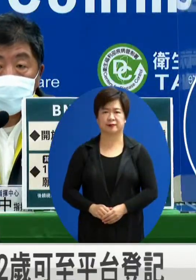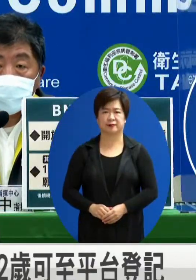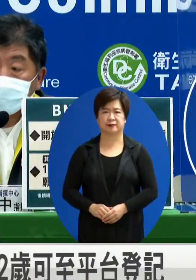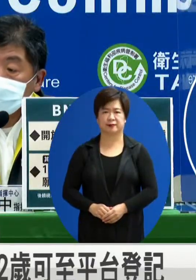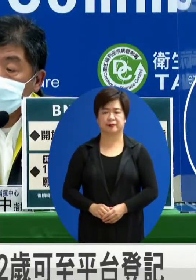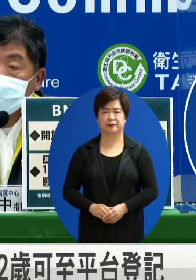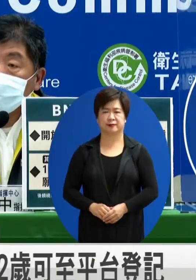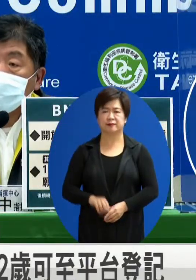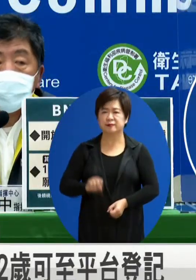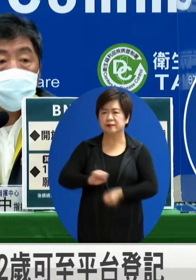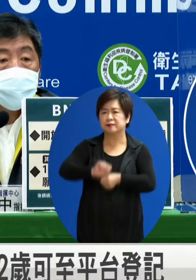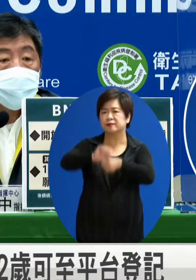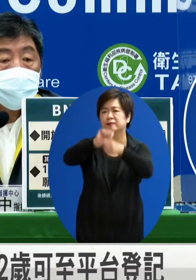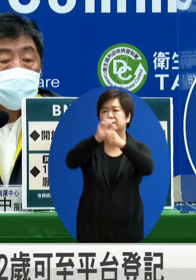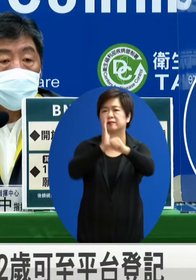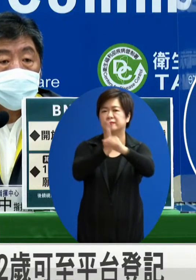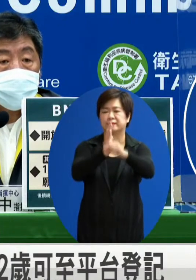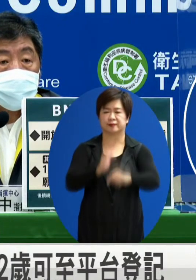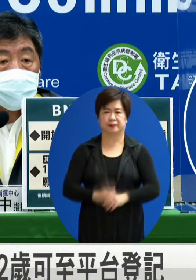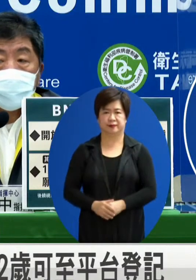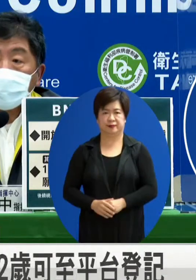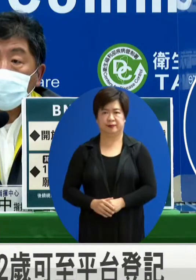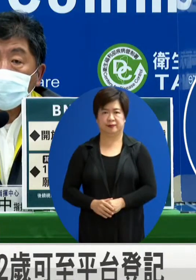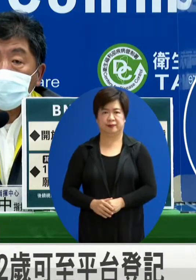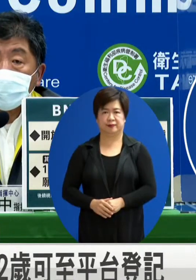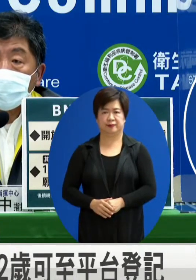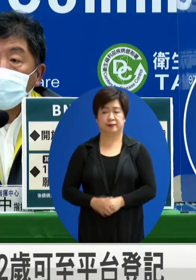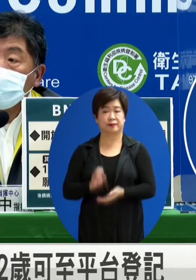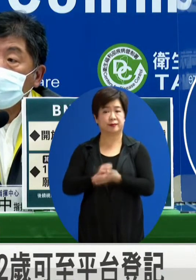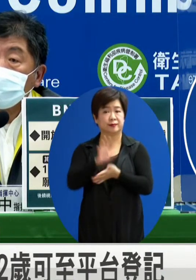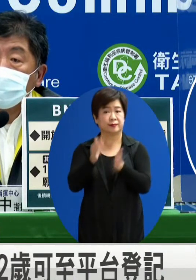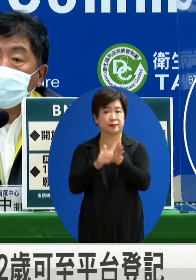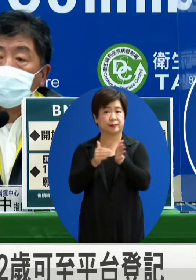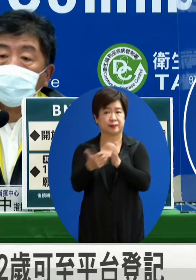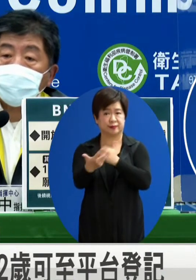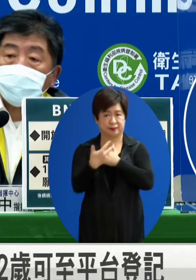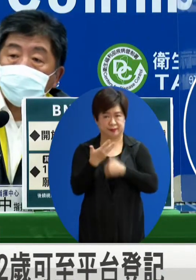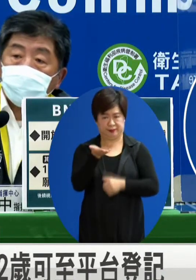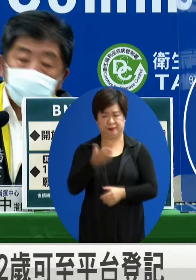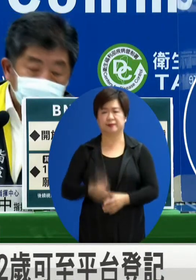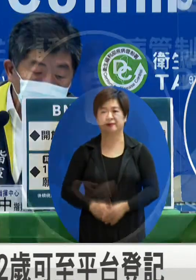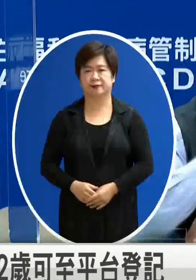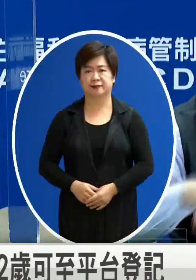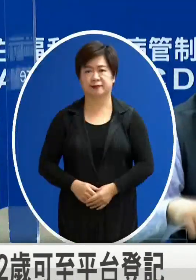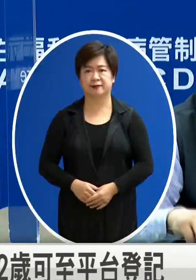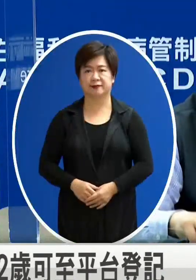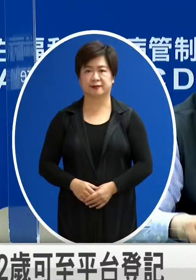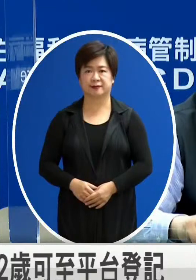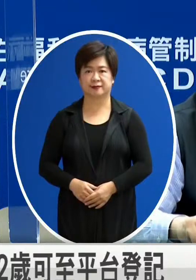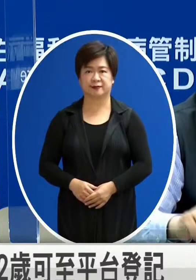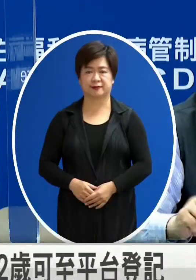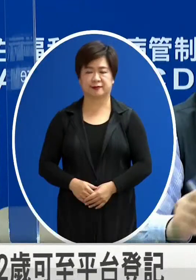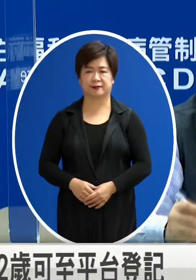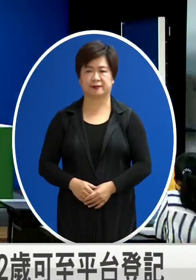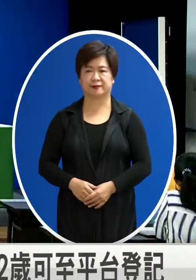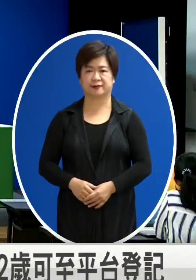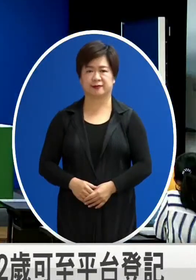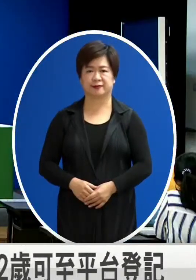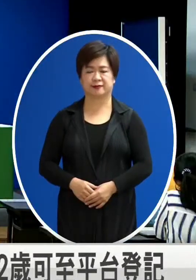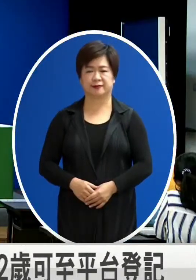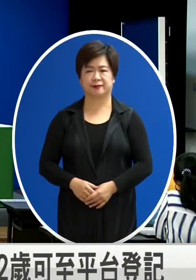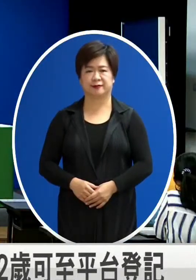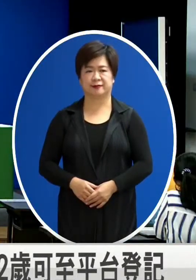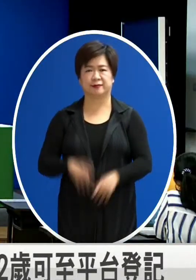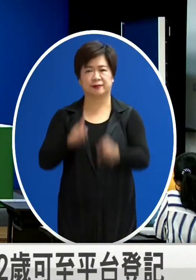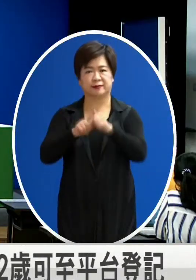341万，那持续在增加中。好，那先跟大家报告到这里，有问题可以提出来。来， 指